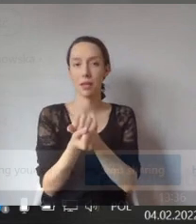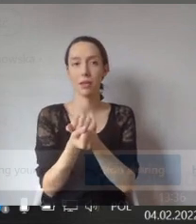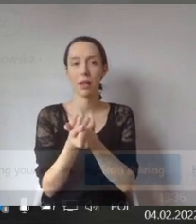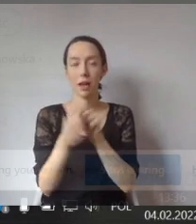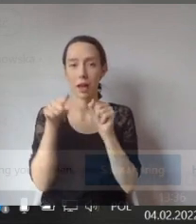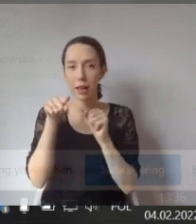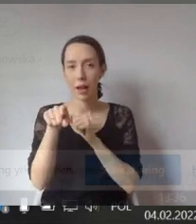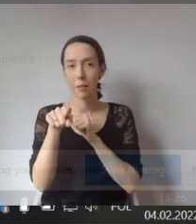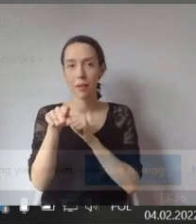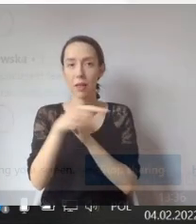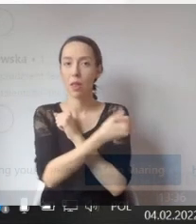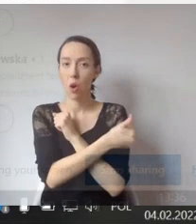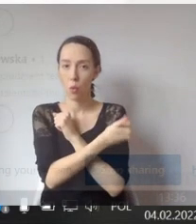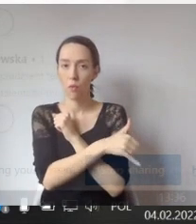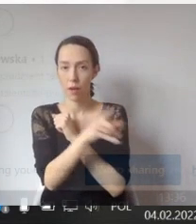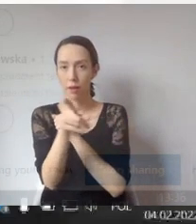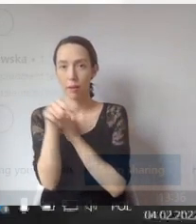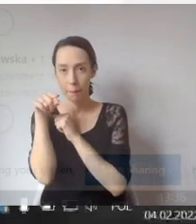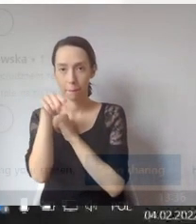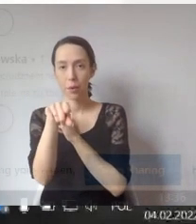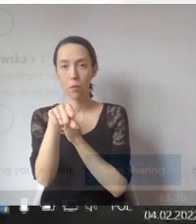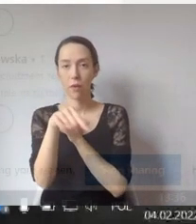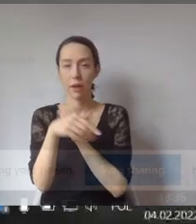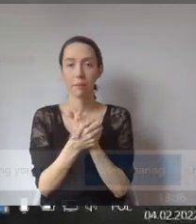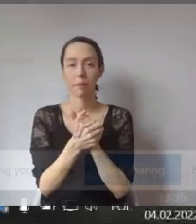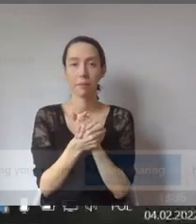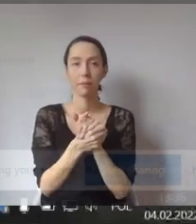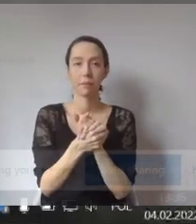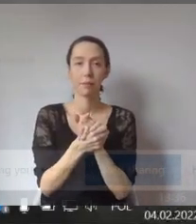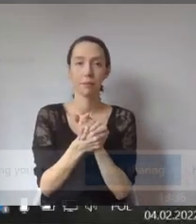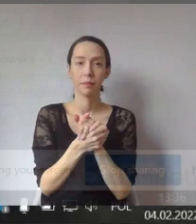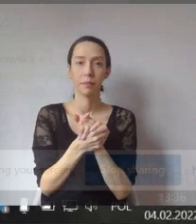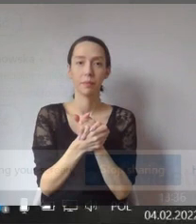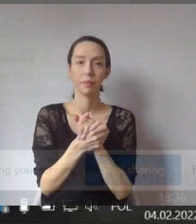Klikamy sobie tutaj w tym miejscu, klikamy sobie w ołówek.